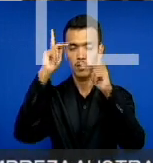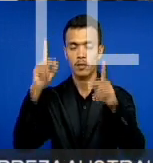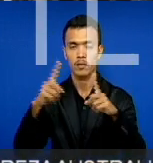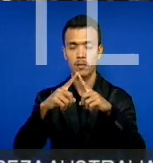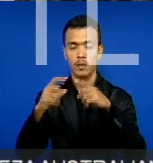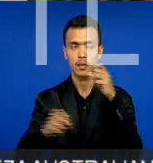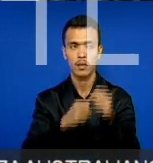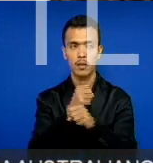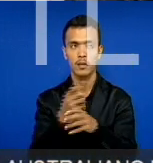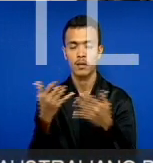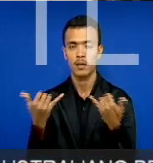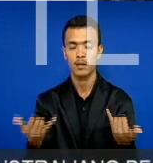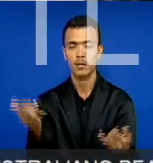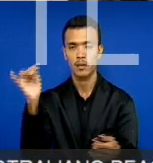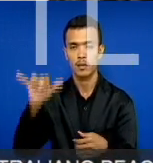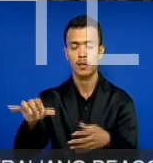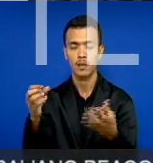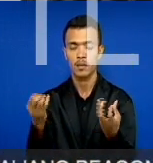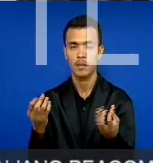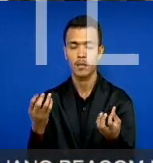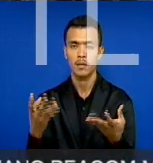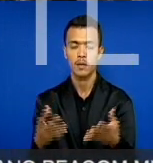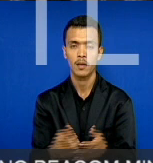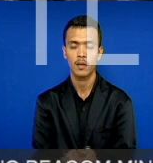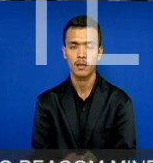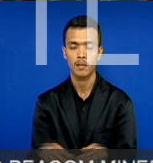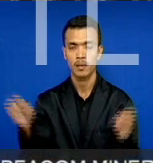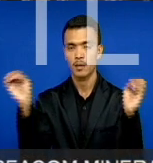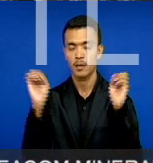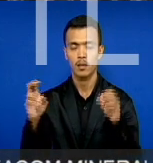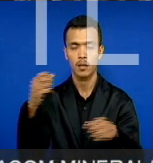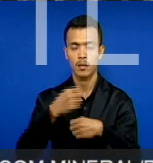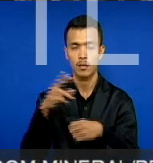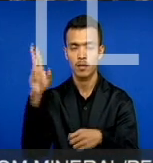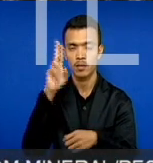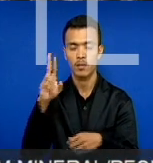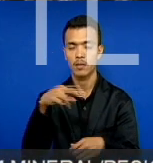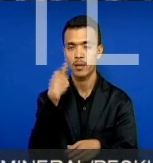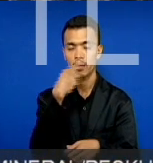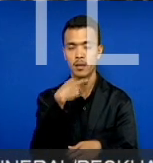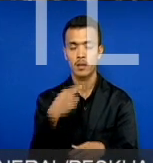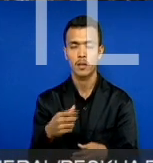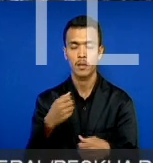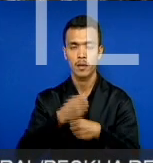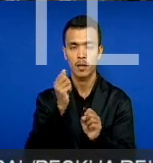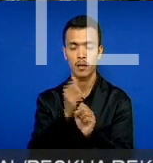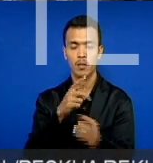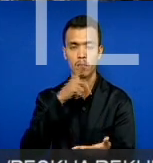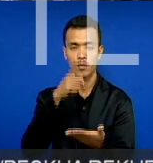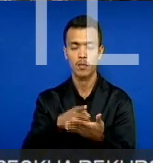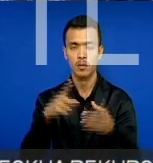batinang idane sira barak mak gagal panen ami halo ona pedidu ba su excellency